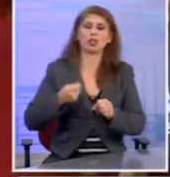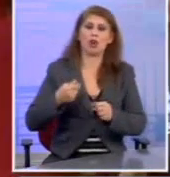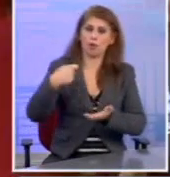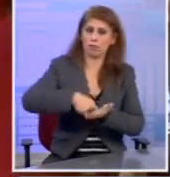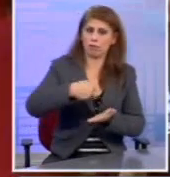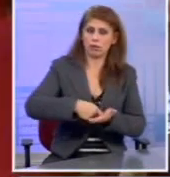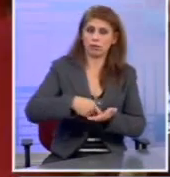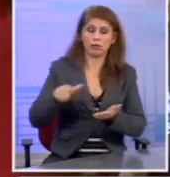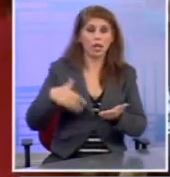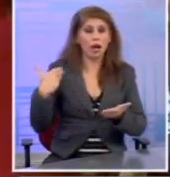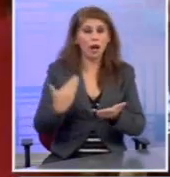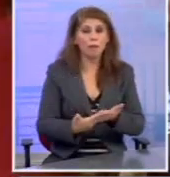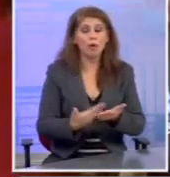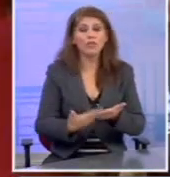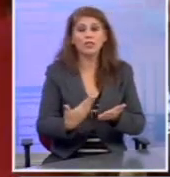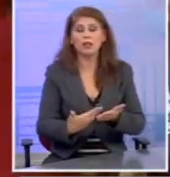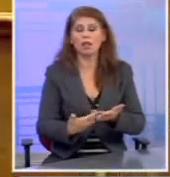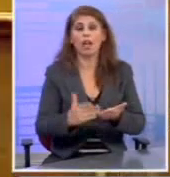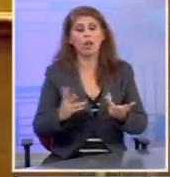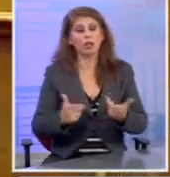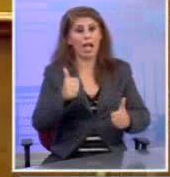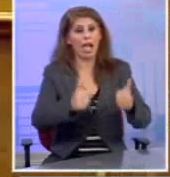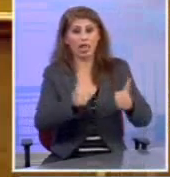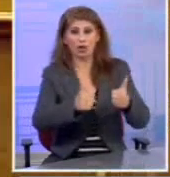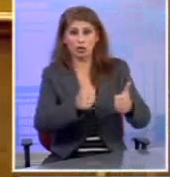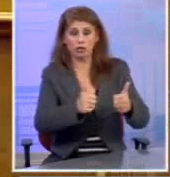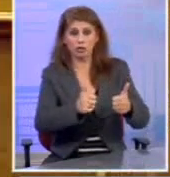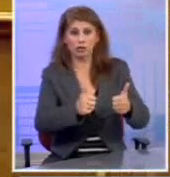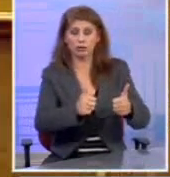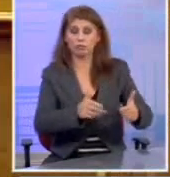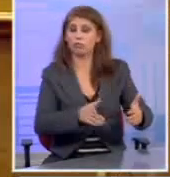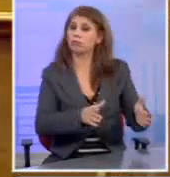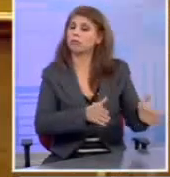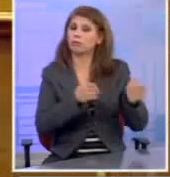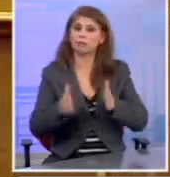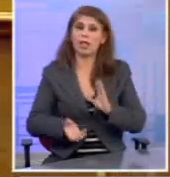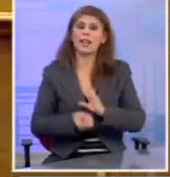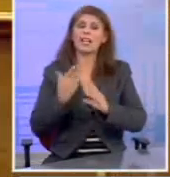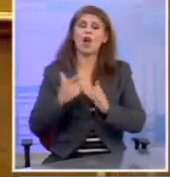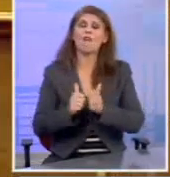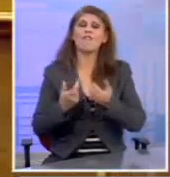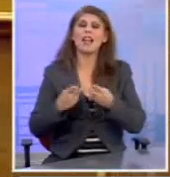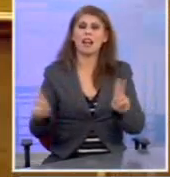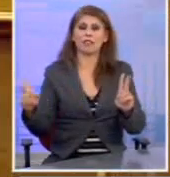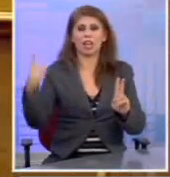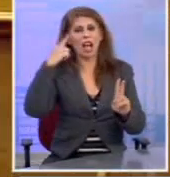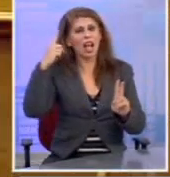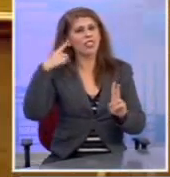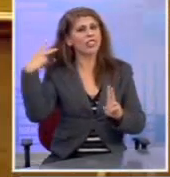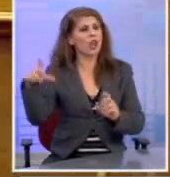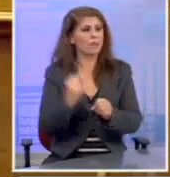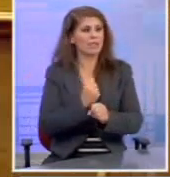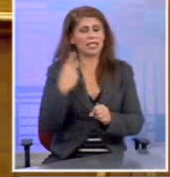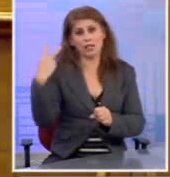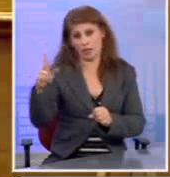Αποδείξαμε με στοιχεία ότι η ανταγωνιστικότητα, σε αντίθεση με τις νεοφιλελεύθερες ιδεοληψίες, τις δικές σας